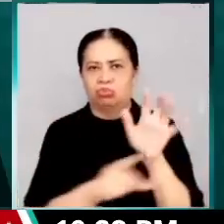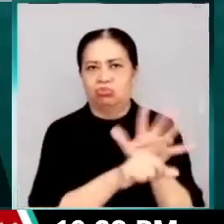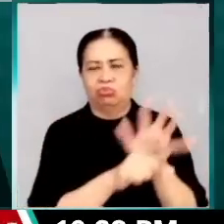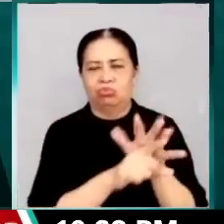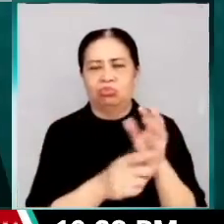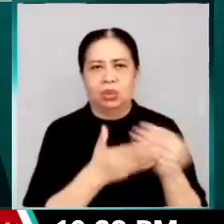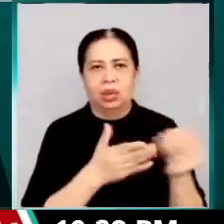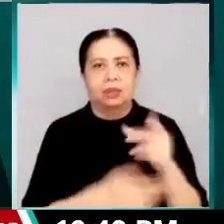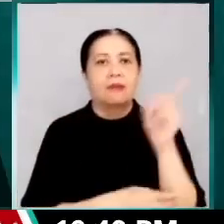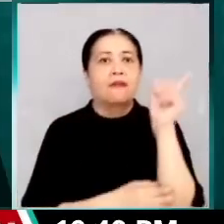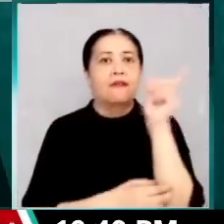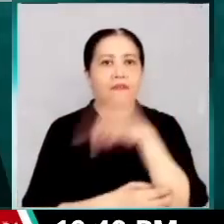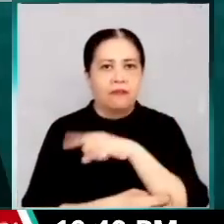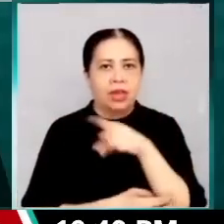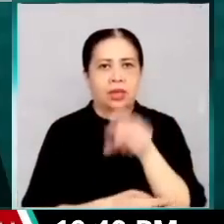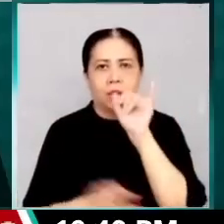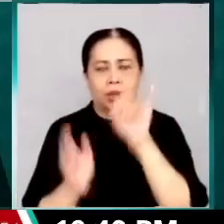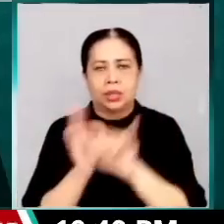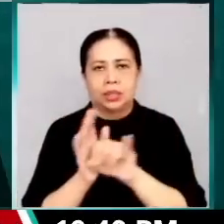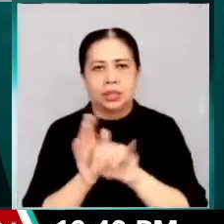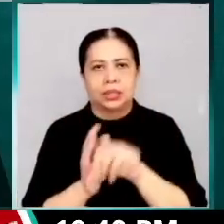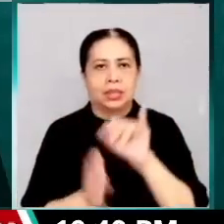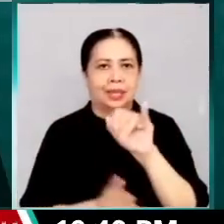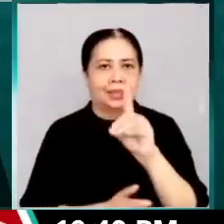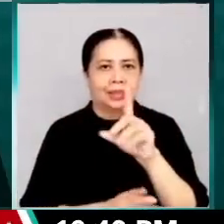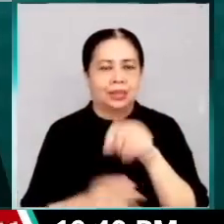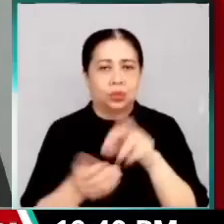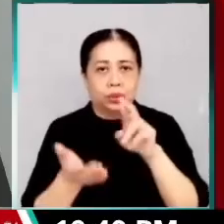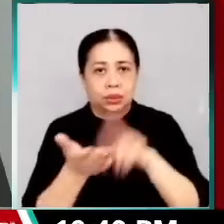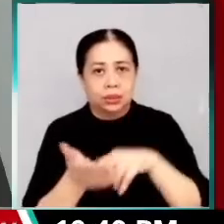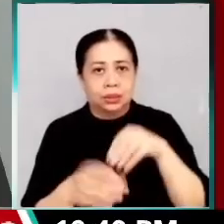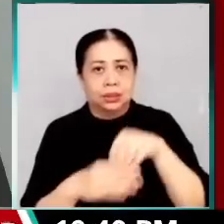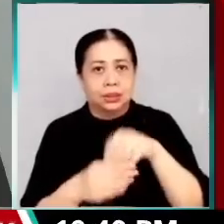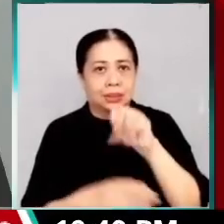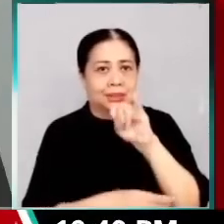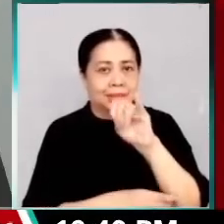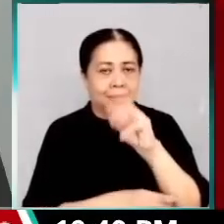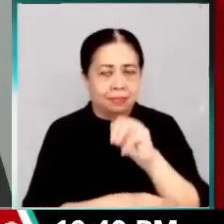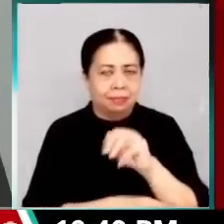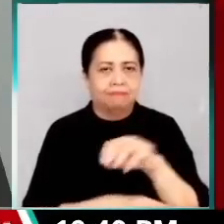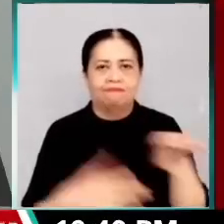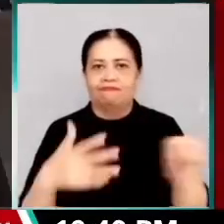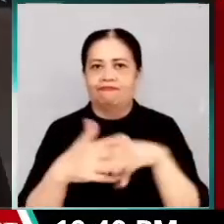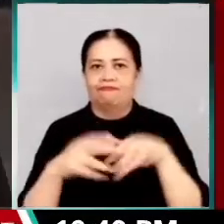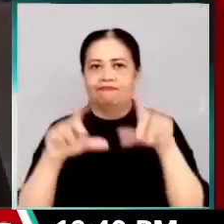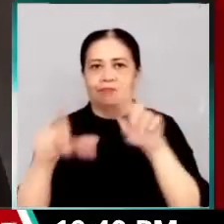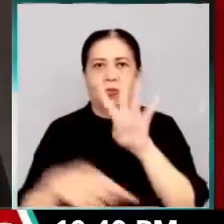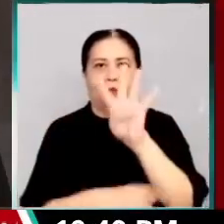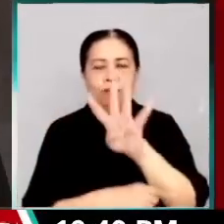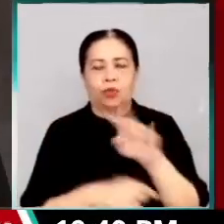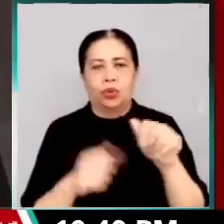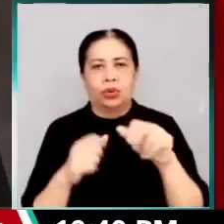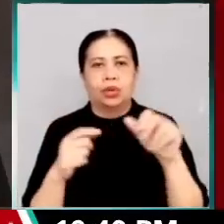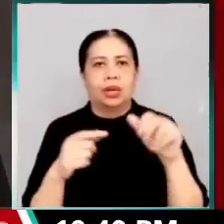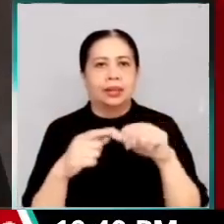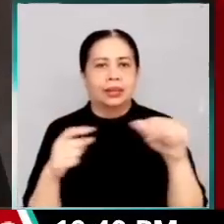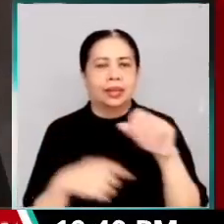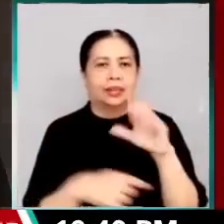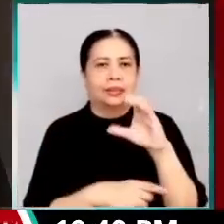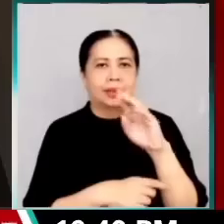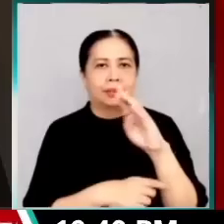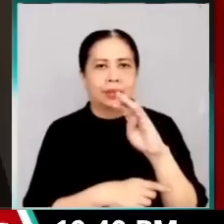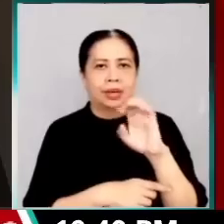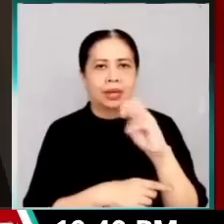raw ang pagkakakilanlan ng mga taong nakarehistro sa SIM cards. Sinampahan na ng apat na paglabag sa Cybercrime Prevention Act of